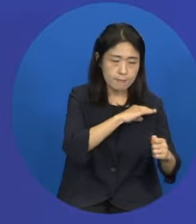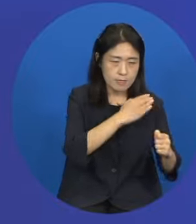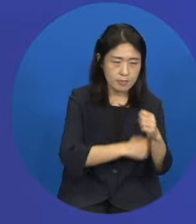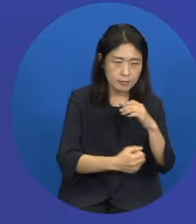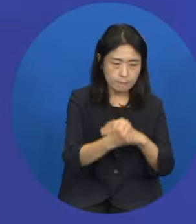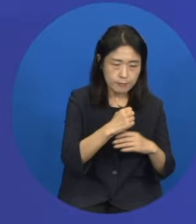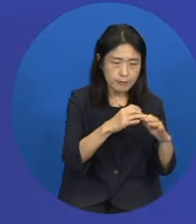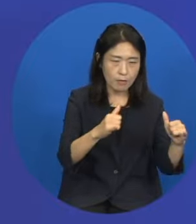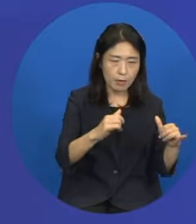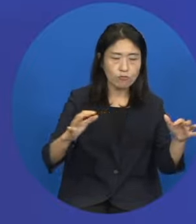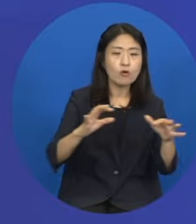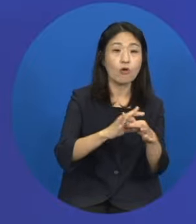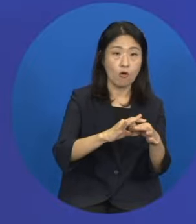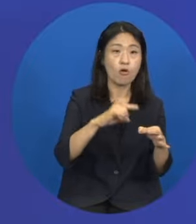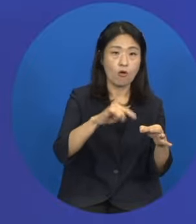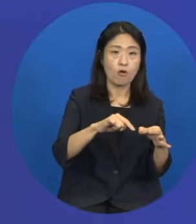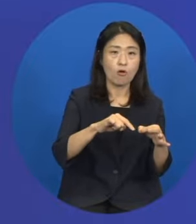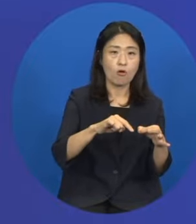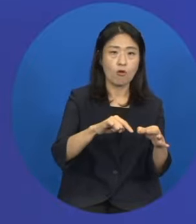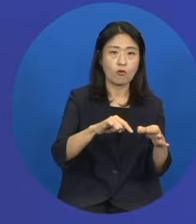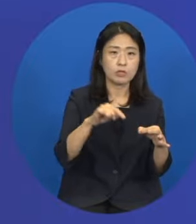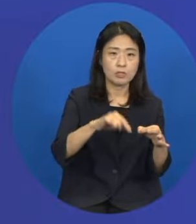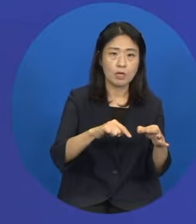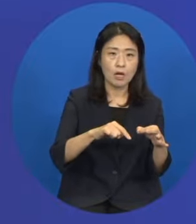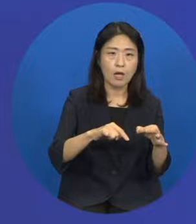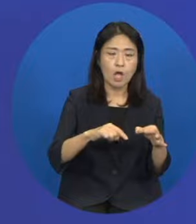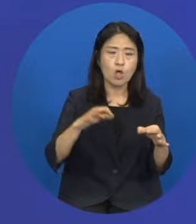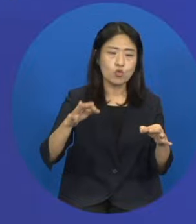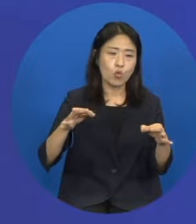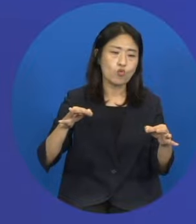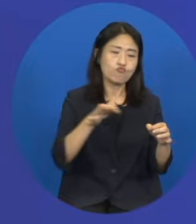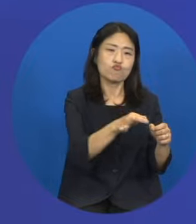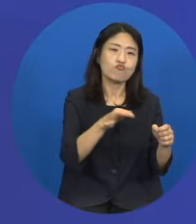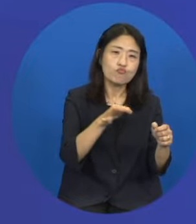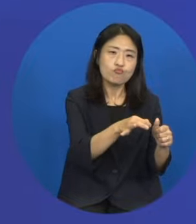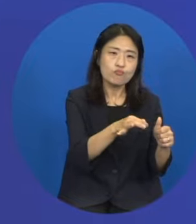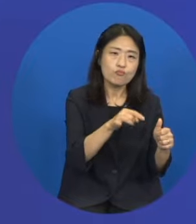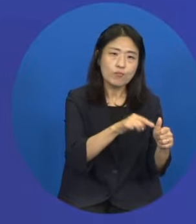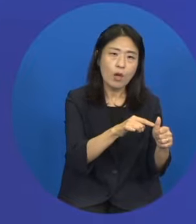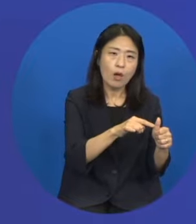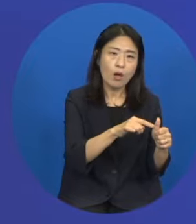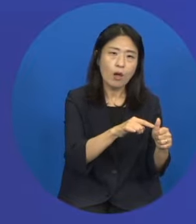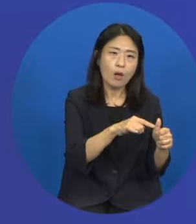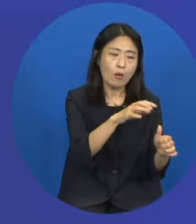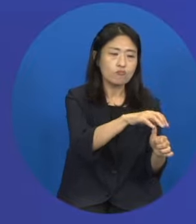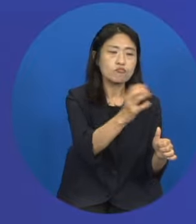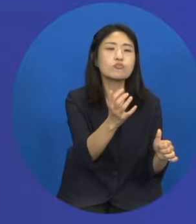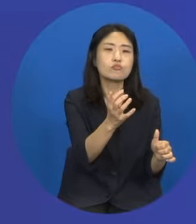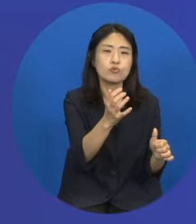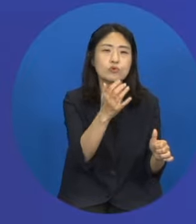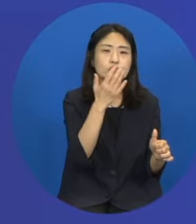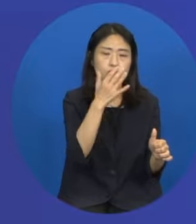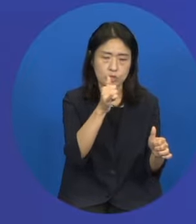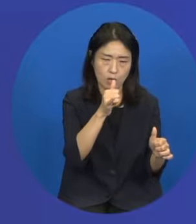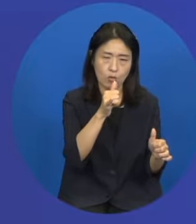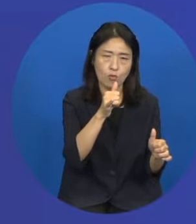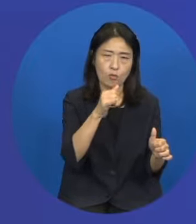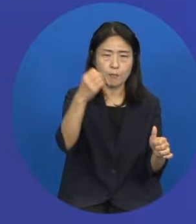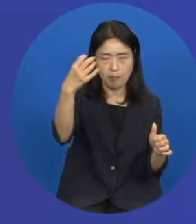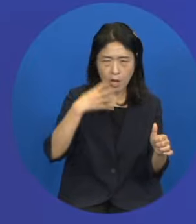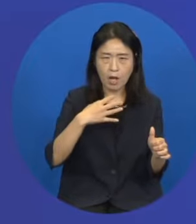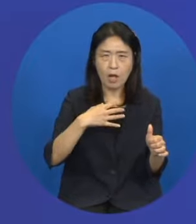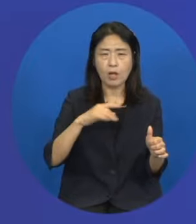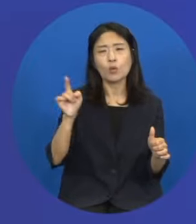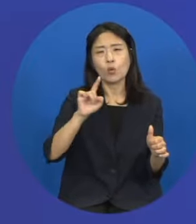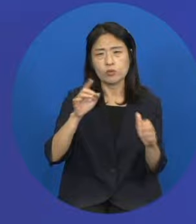브로커가 있는데 그 브로커를 통해서 교회가 30만 불을 주면 풀러낼 수 있다 이렇게 제안을 하더랍니다.